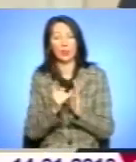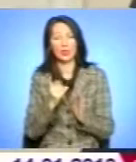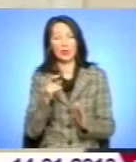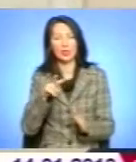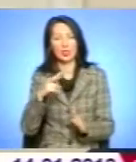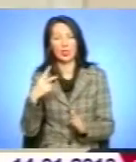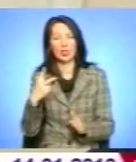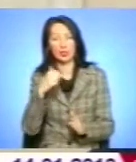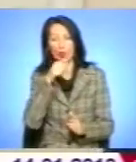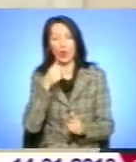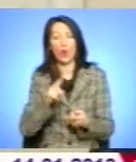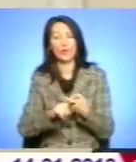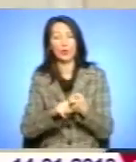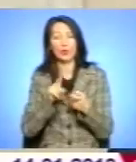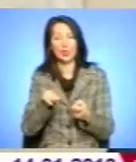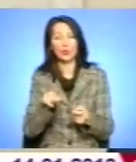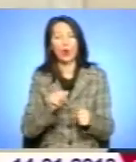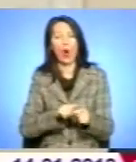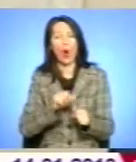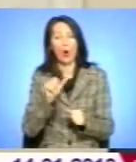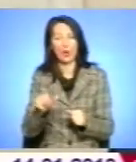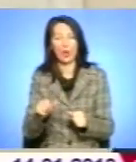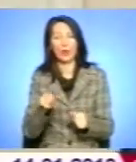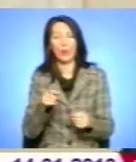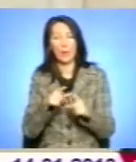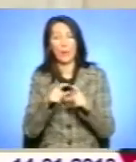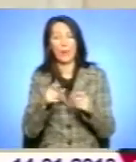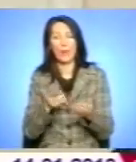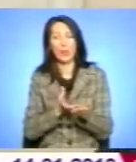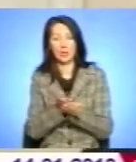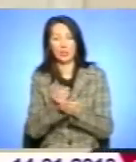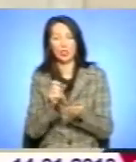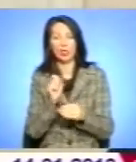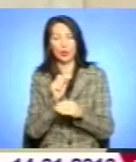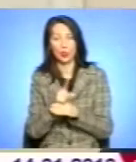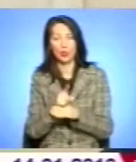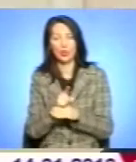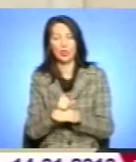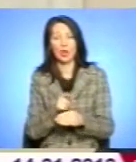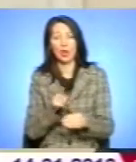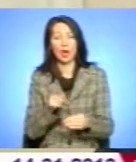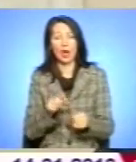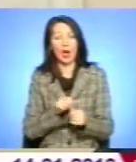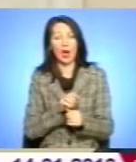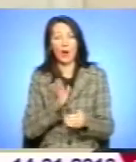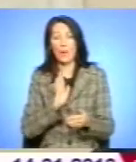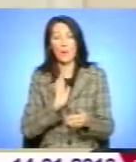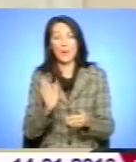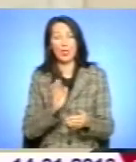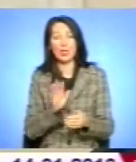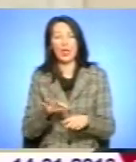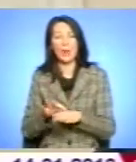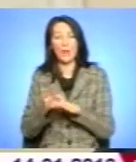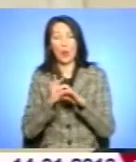року, в зв'язку з тим, що окремі платіжні доручення по незахищених статтях видатків були не приведені Державною